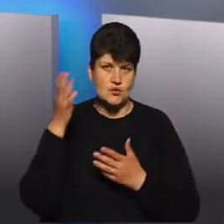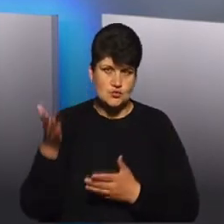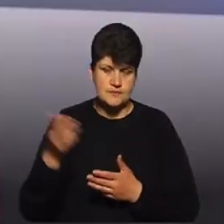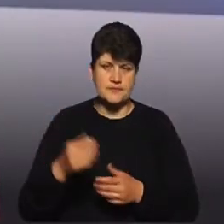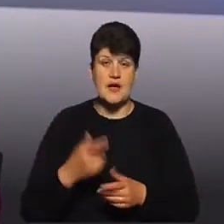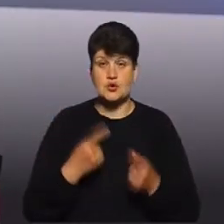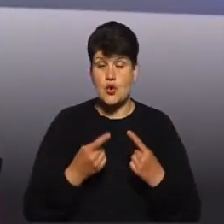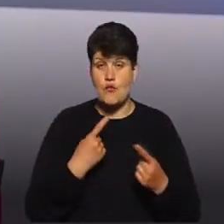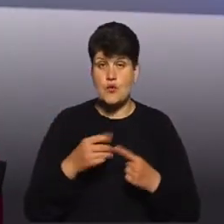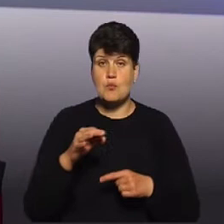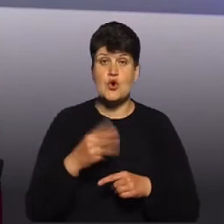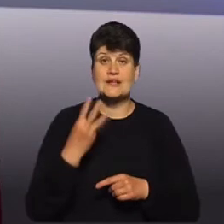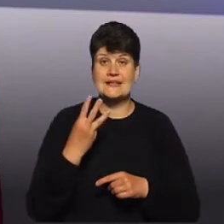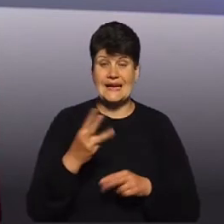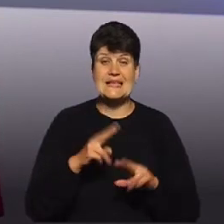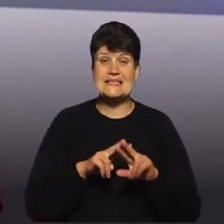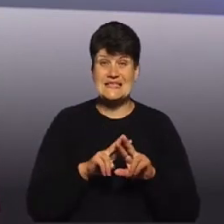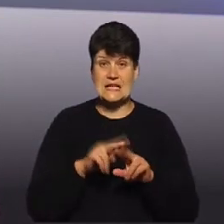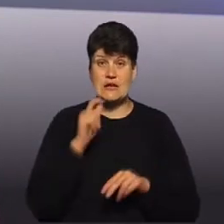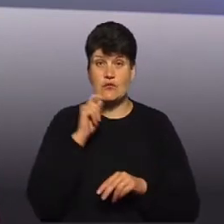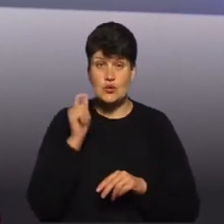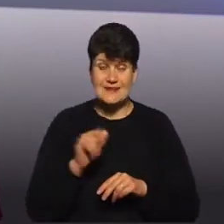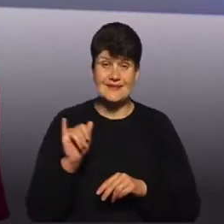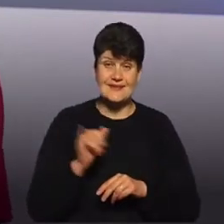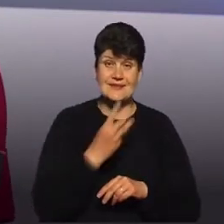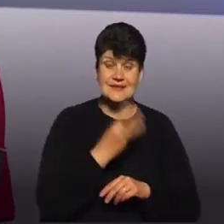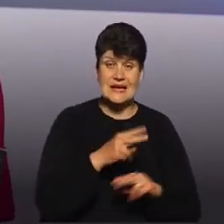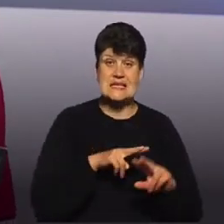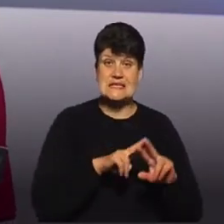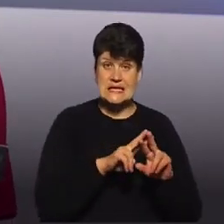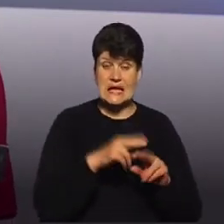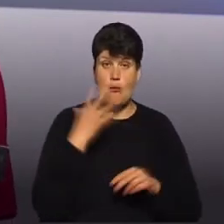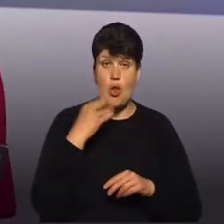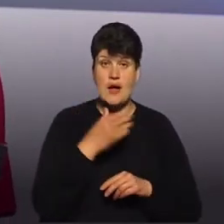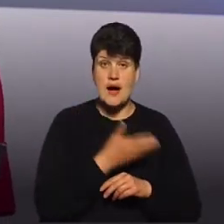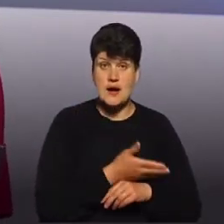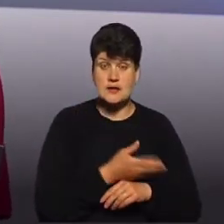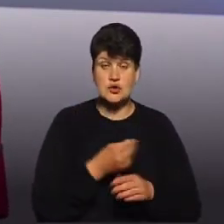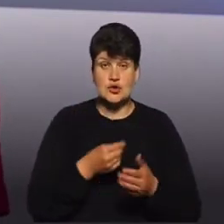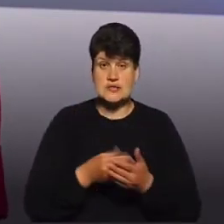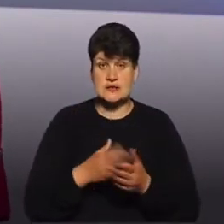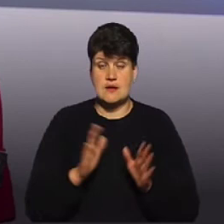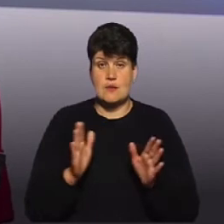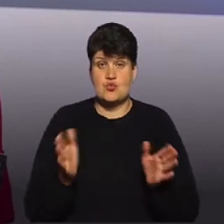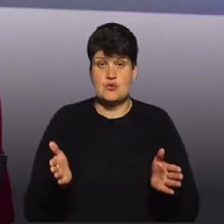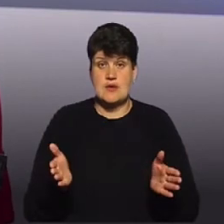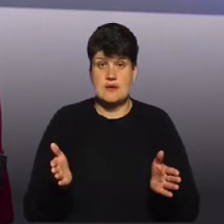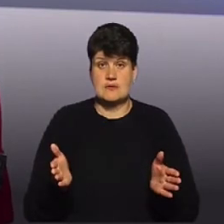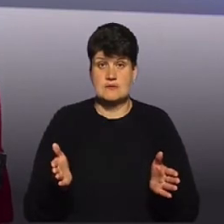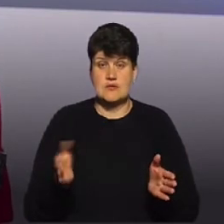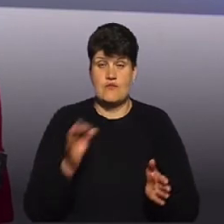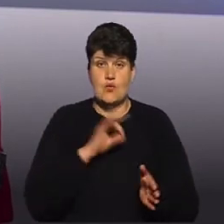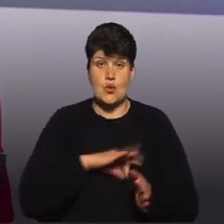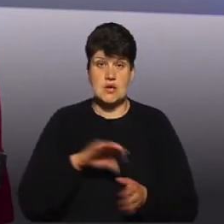3 зірки в Україні і про 3 зірки в Болгарії, то ціна буде в користь Болгарії.